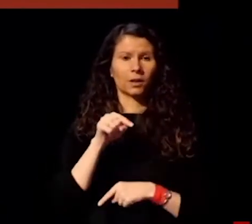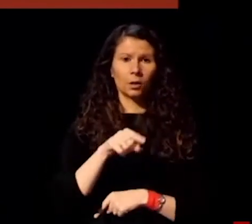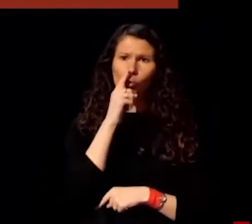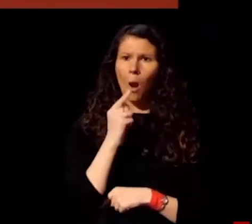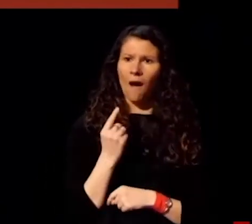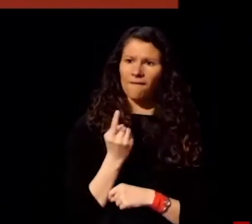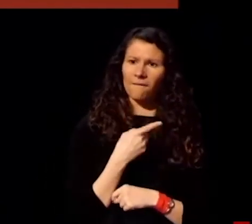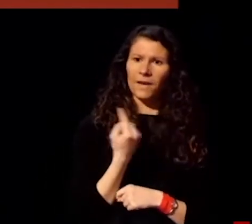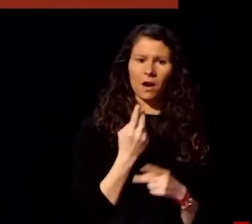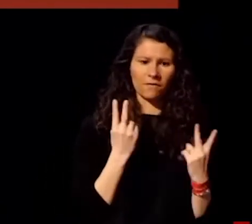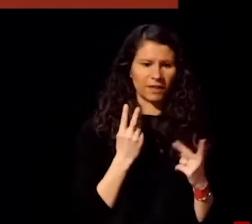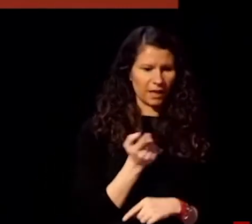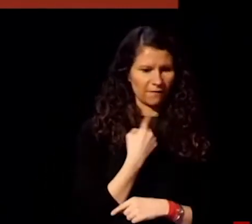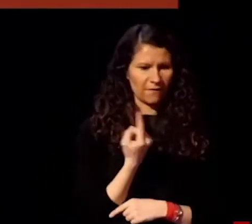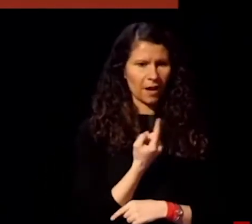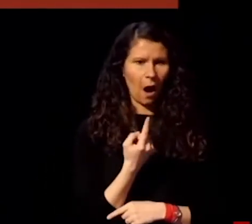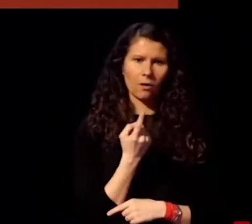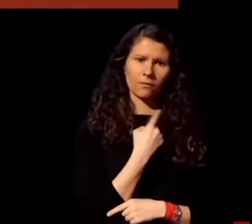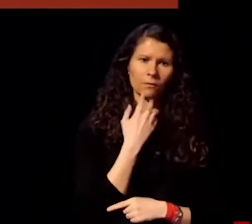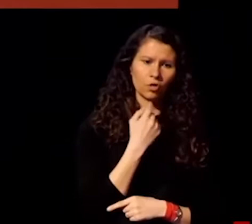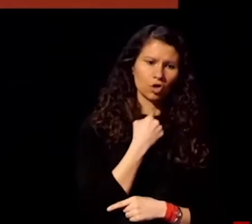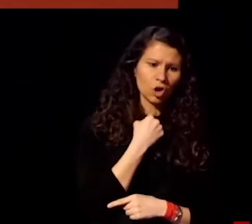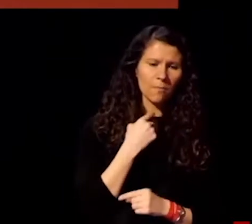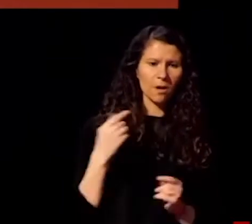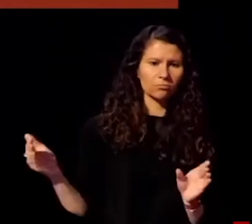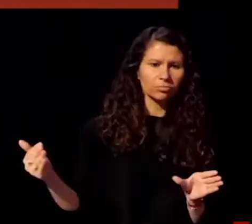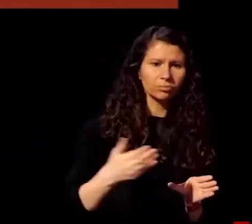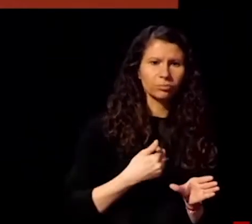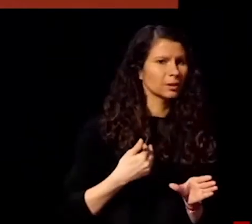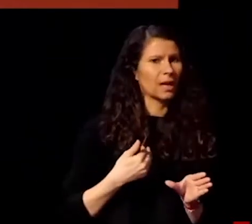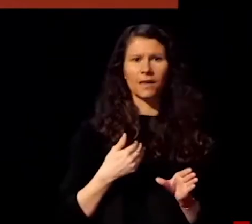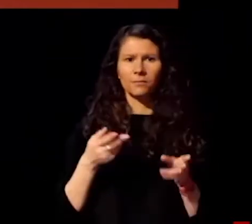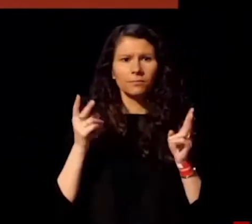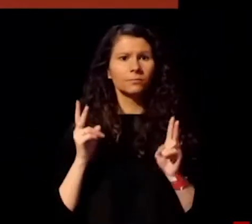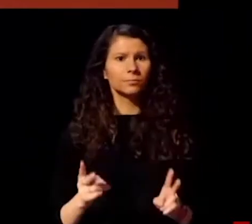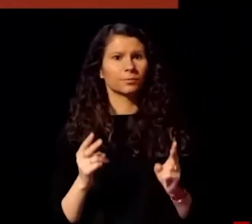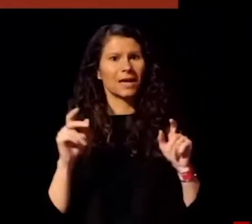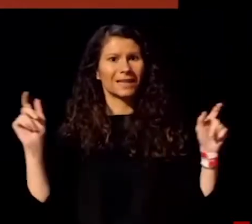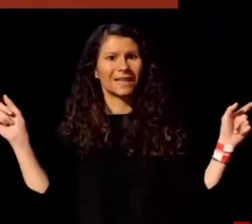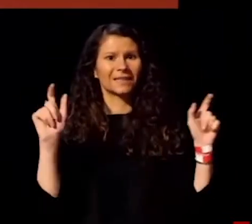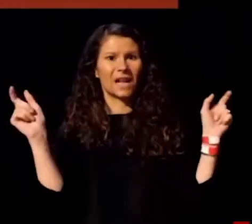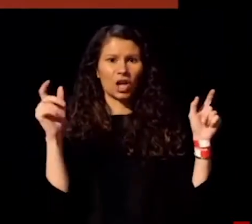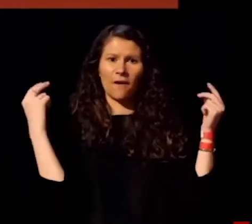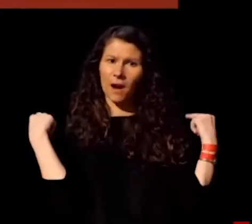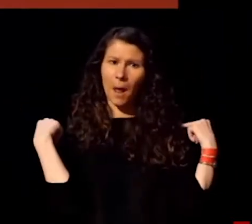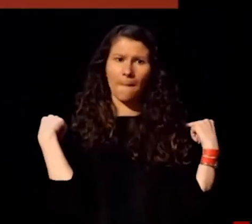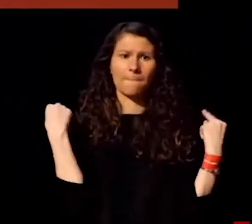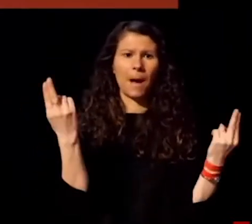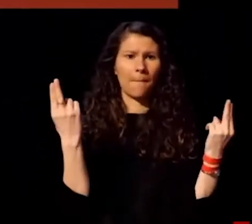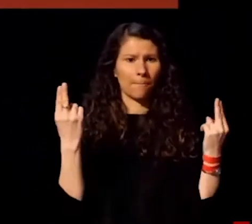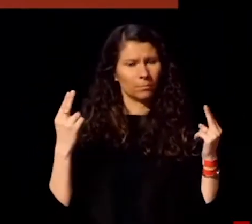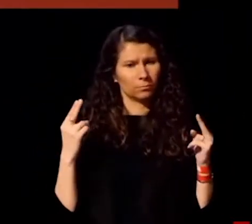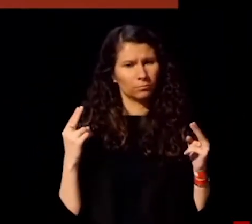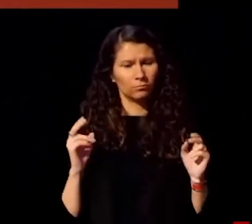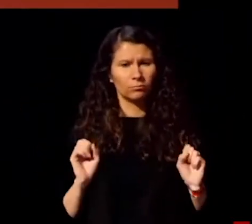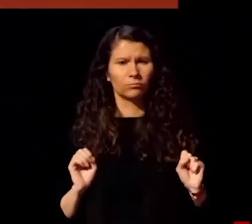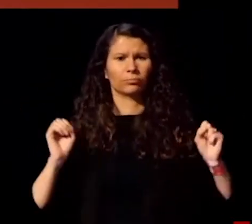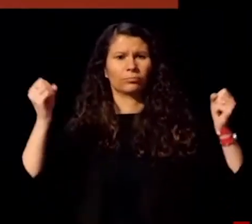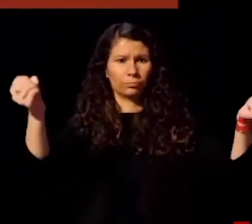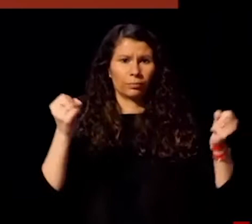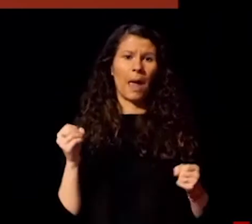und stimmen für uns sondern es geht um einen gesellschaftlichen aufbruch mit uns mit der